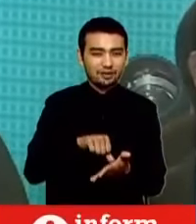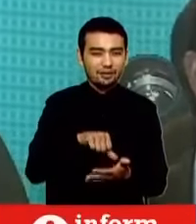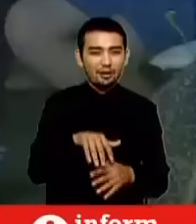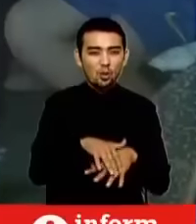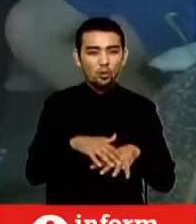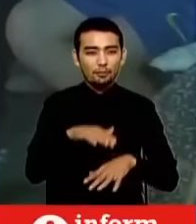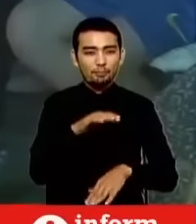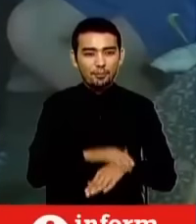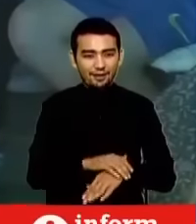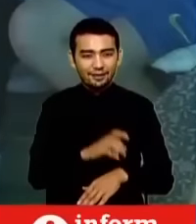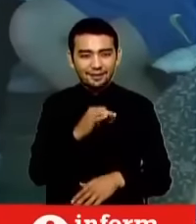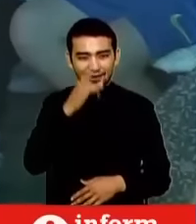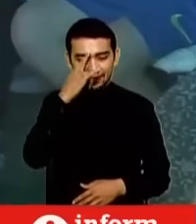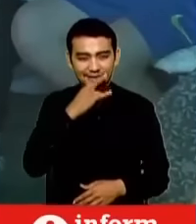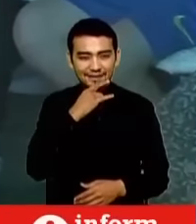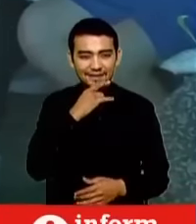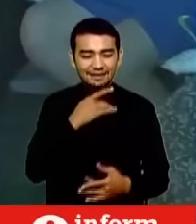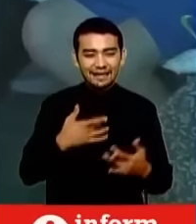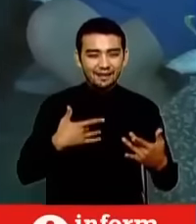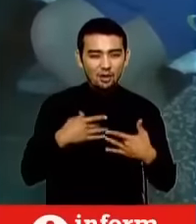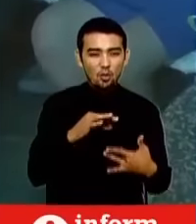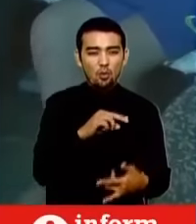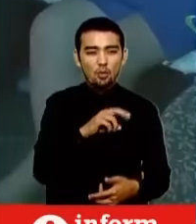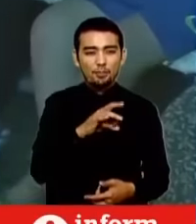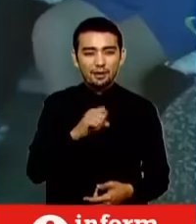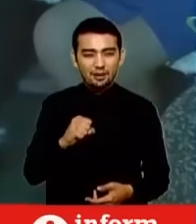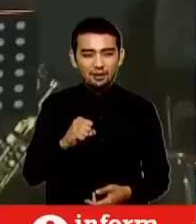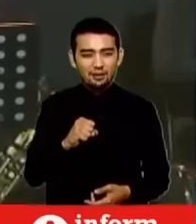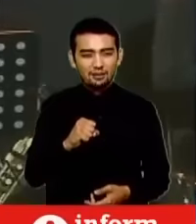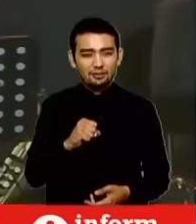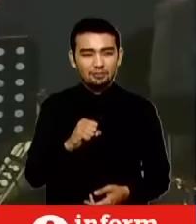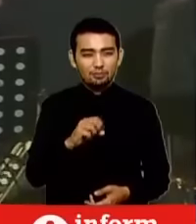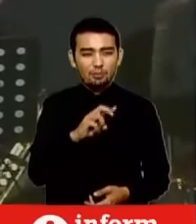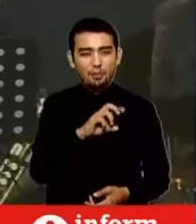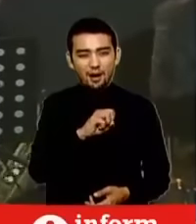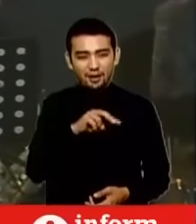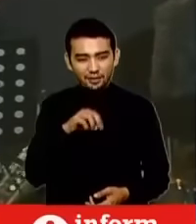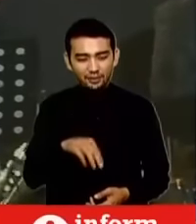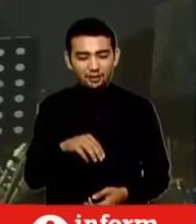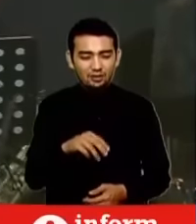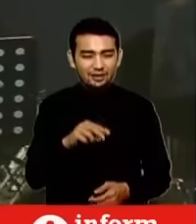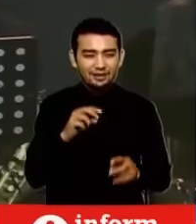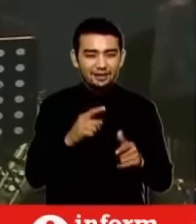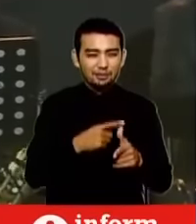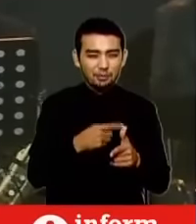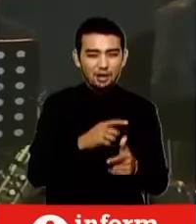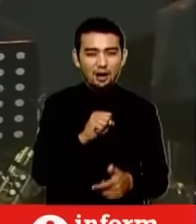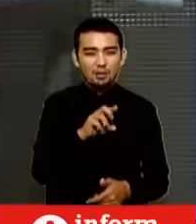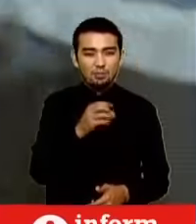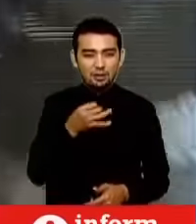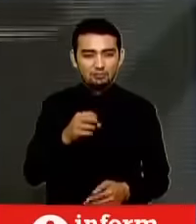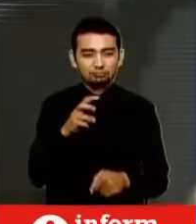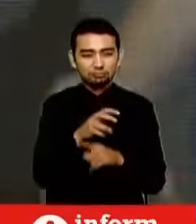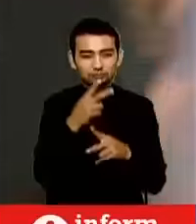и Казахским национальным театром оперы и балета имени Абая. Радость зрителей разделил и мой коллега Дамир